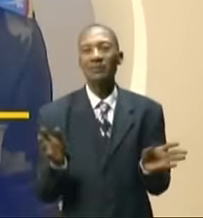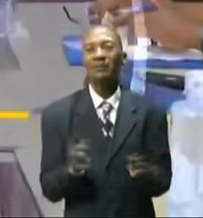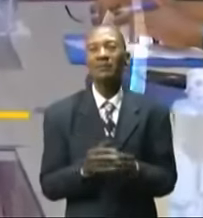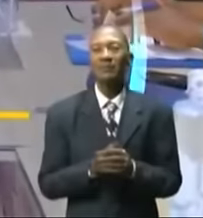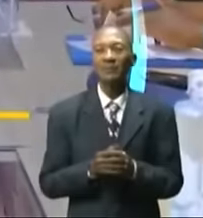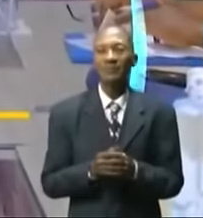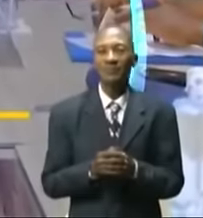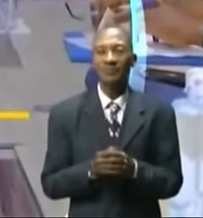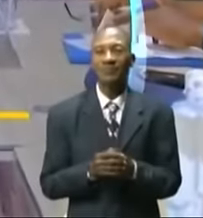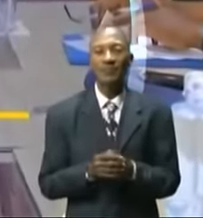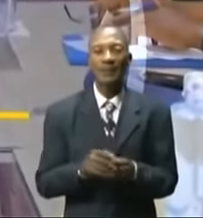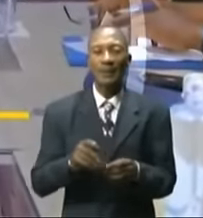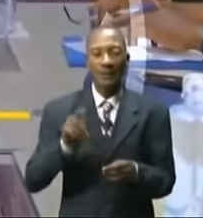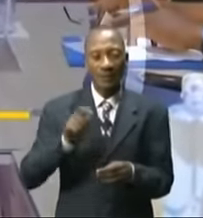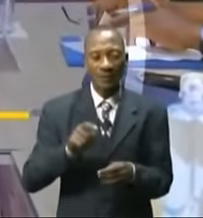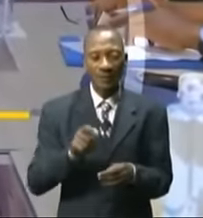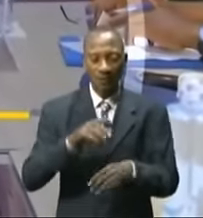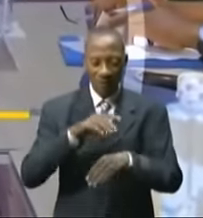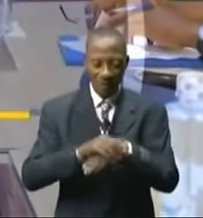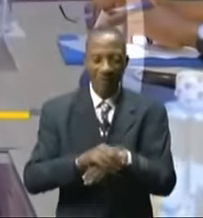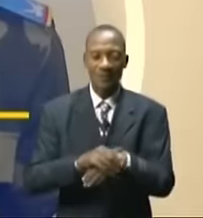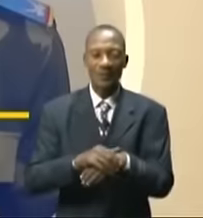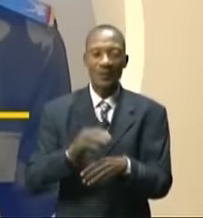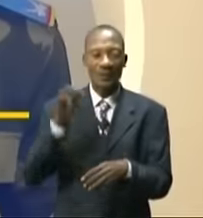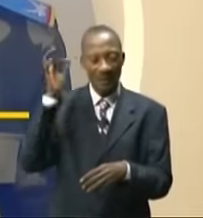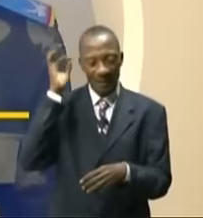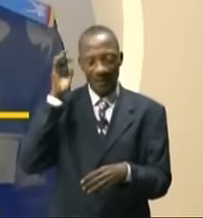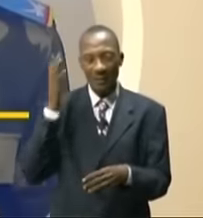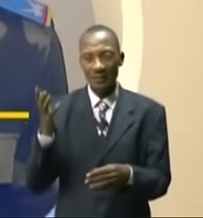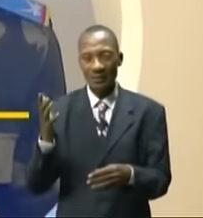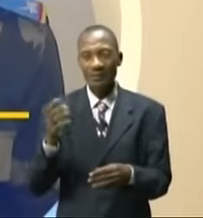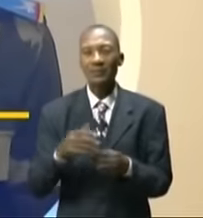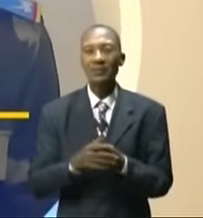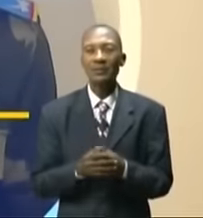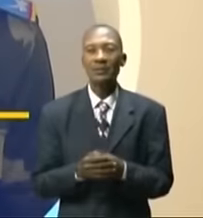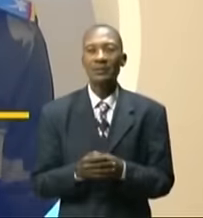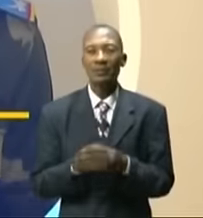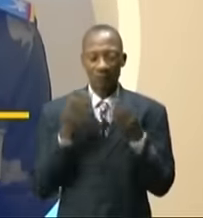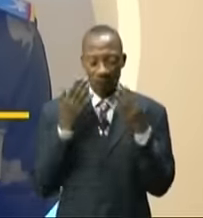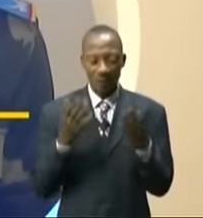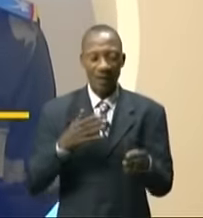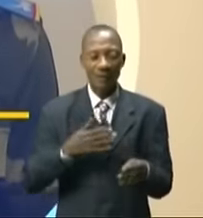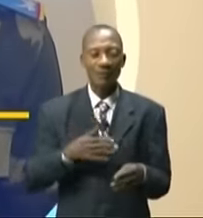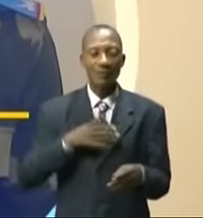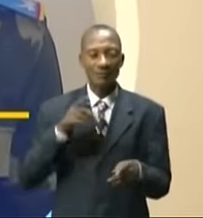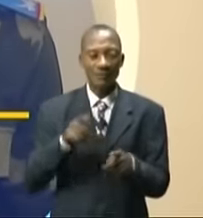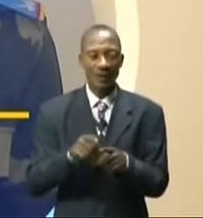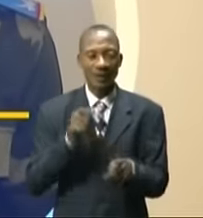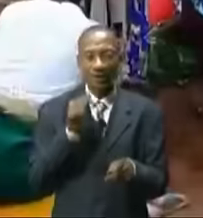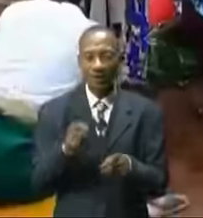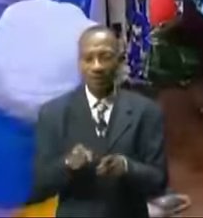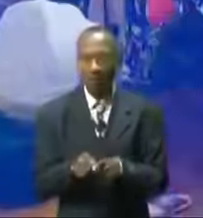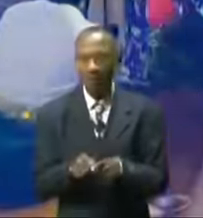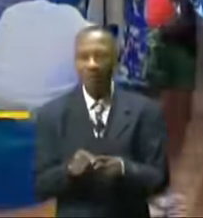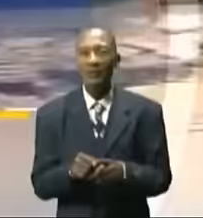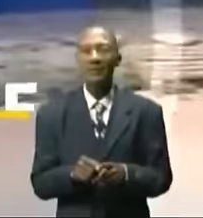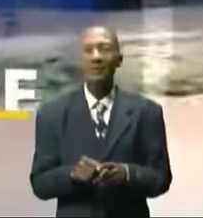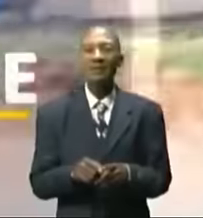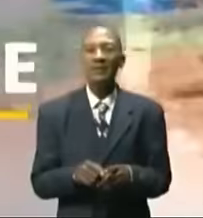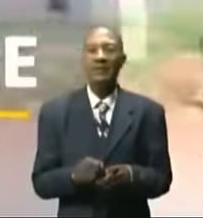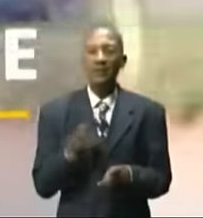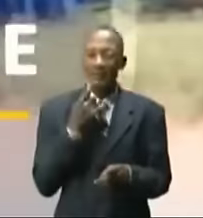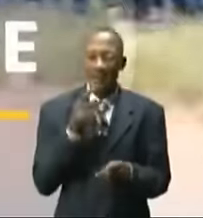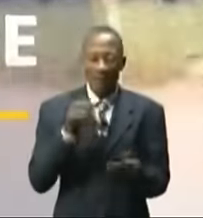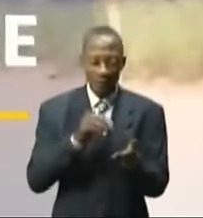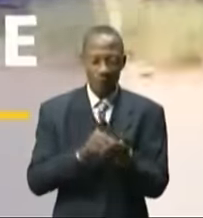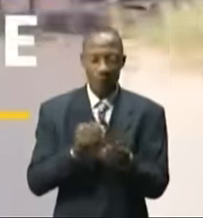traquer les auteurs de ces actes. Vous avez suivi son porte-parole au début de ce journal. Et enfin, des robinets fantômes à Mbujimayi, au